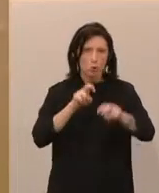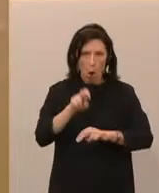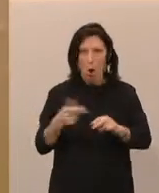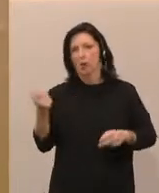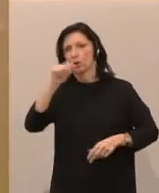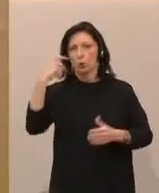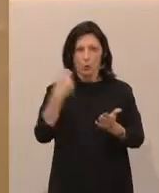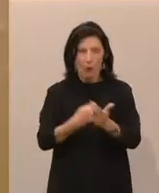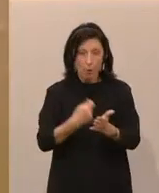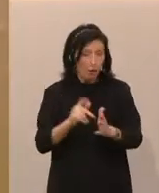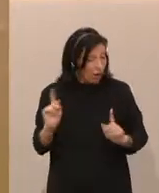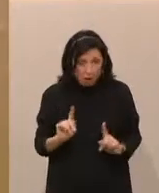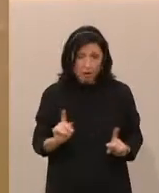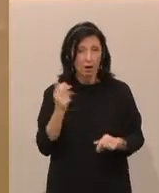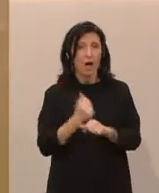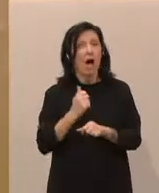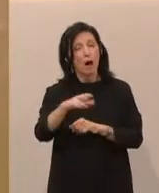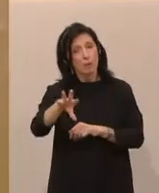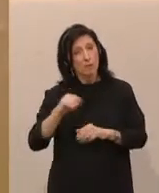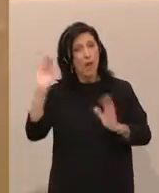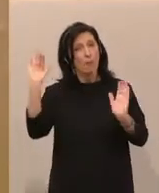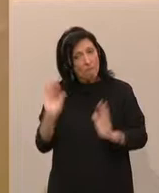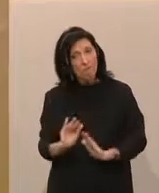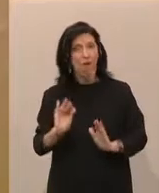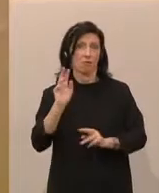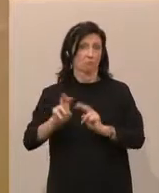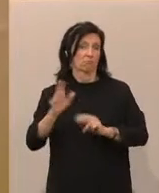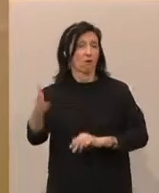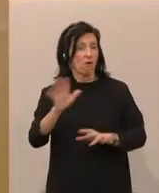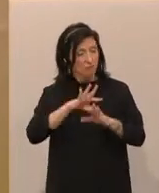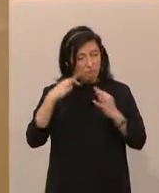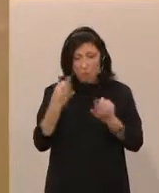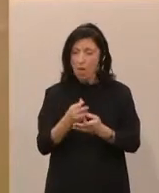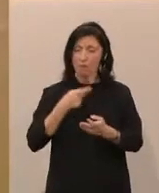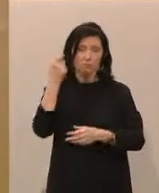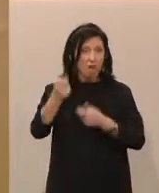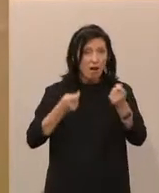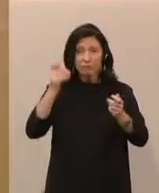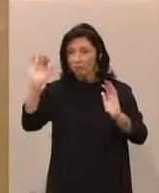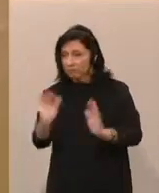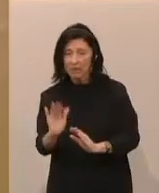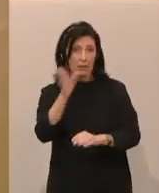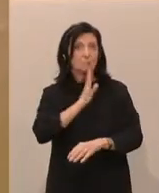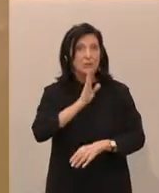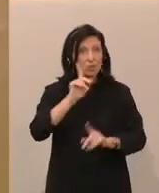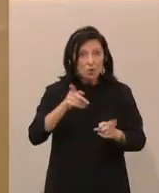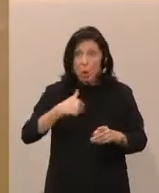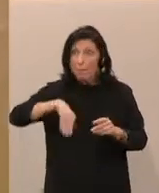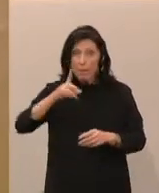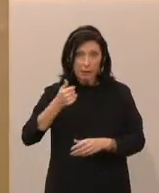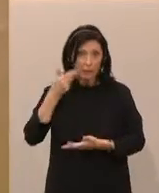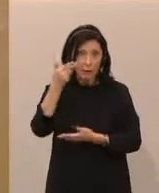gebühren belastet werden die arbeitnehmer entlasten wird das ist unser anspruch die familien entlasten wir die pensionisten so ein mehr bekommen weil das